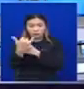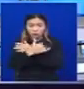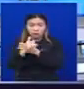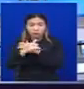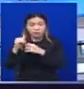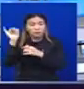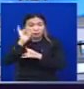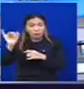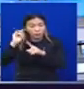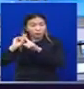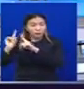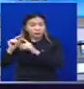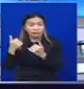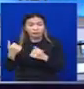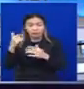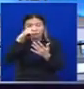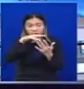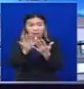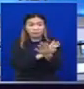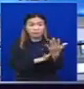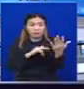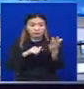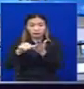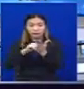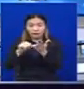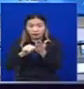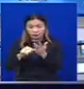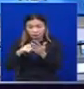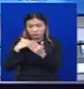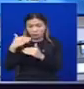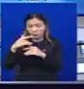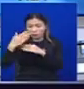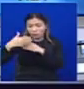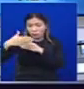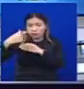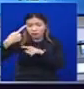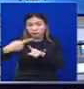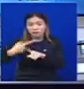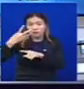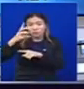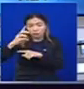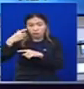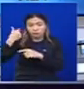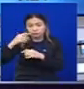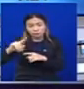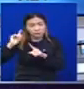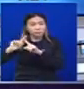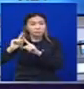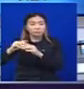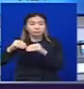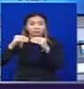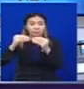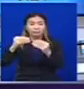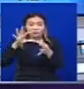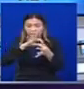ยังคงให้ใบเหลืองครับแล้วก็ให้เวลาประเทศไทยแก้ไขปัญหานี้ออกไปอีก6เดือนซึ่งภาคเอกชนก็มองว่าไม่ส่งผลกระทบต่อการดำเนินธุ